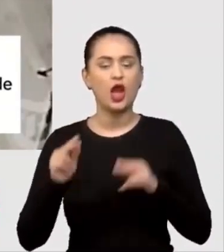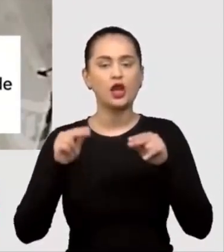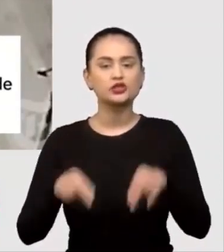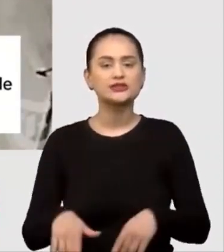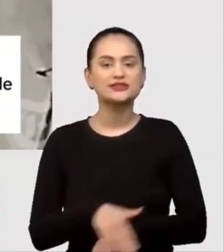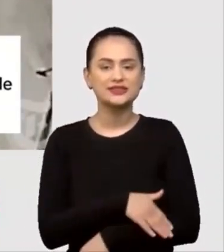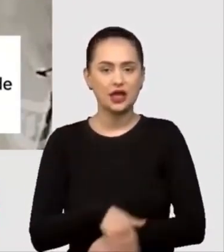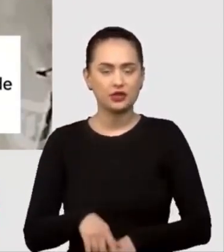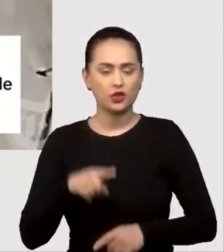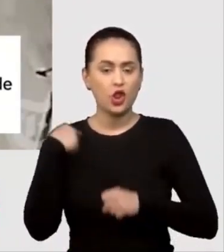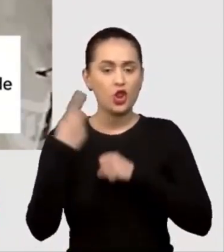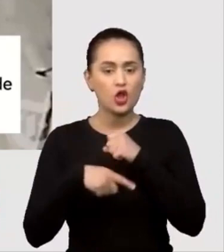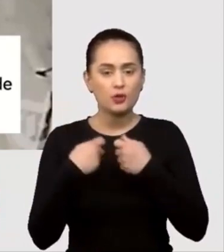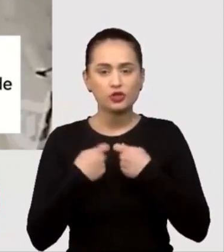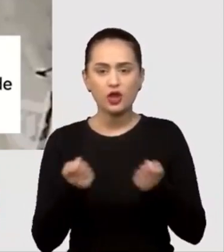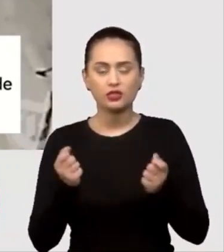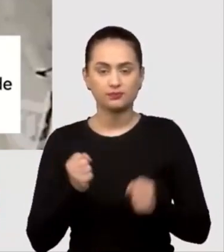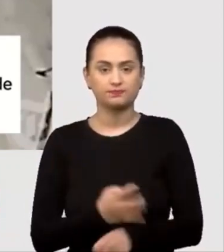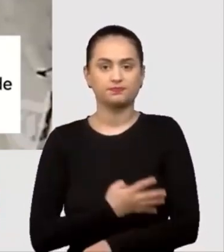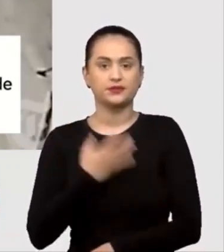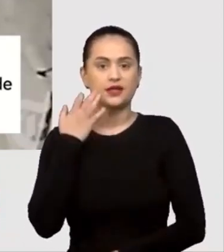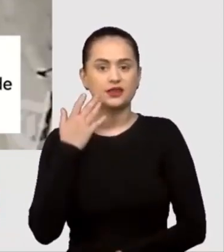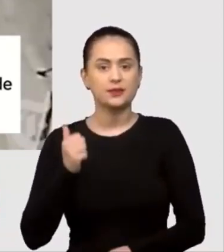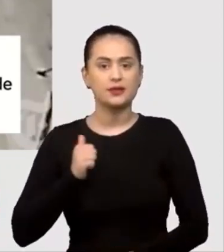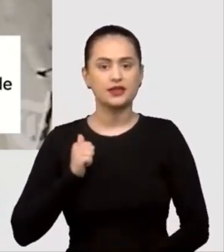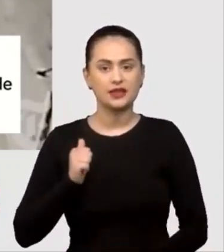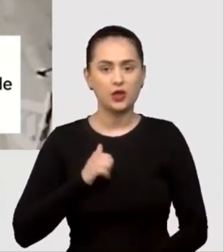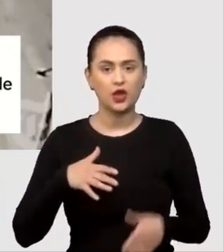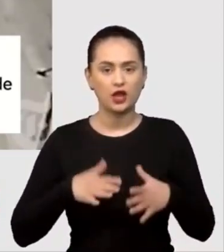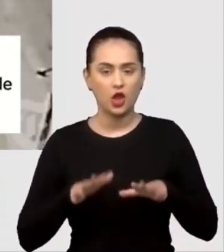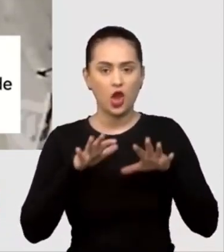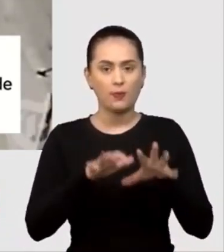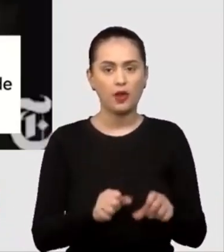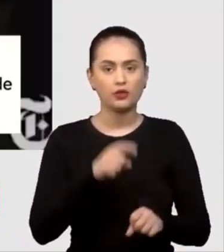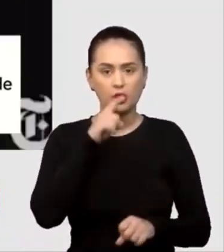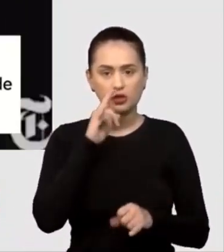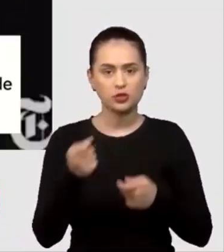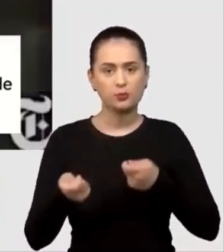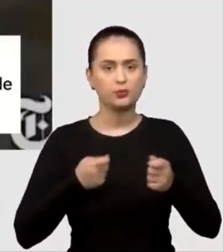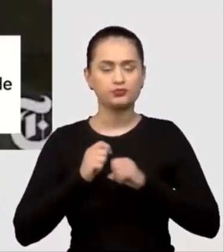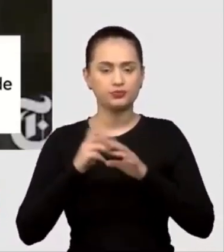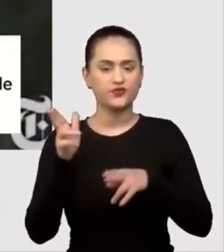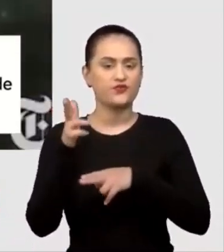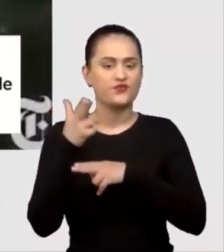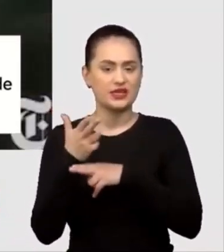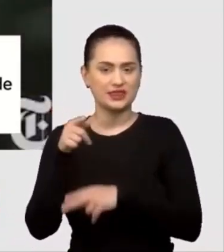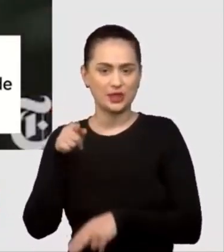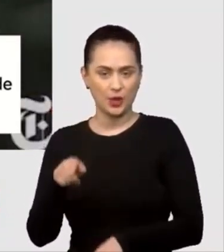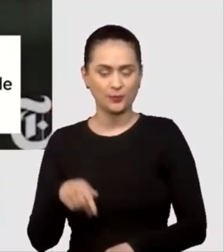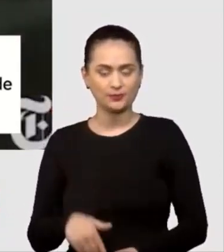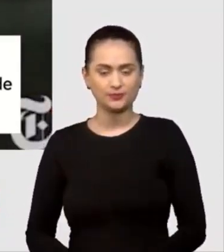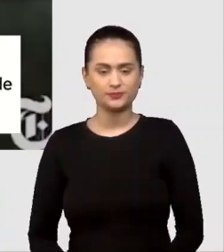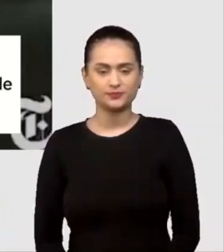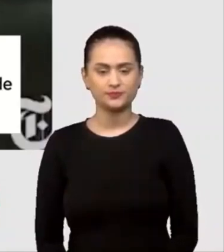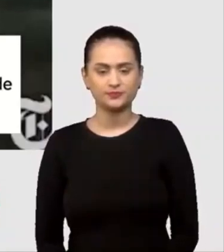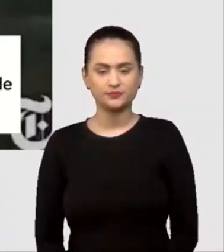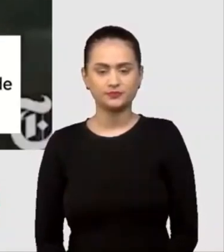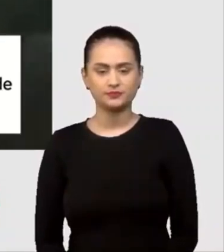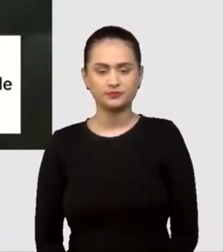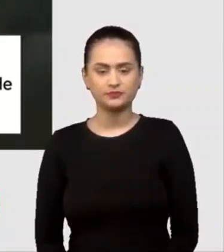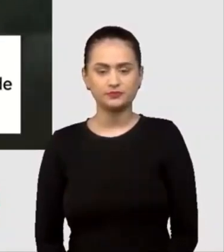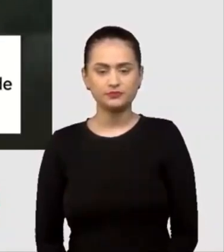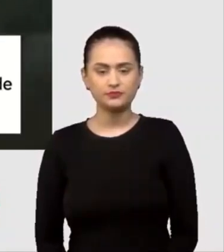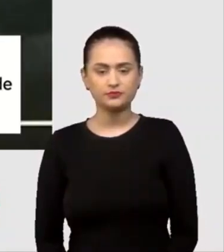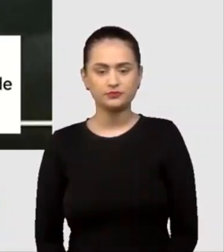stradă. O lume întreagă s-a cutremurat când militarii ucraineni au reocupat orașul și au dat publicității clipul filmat în Bucea.